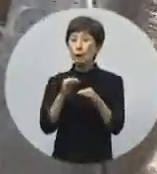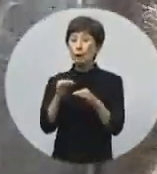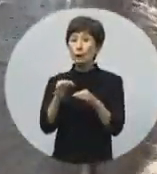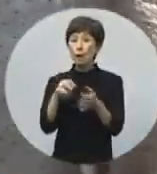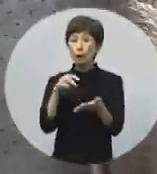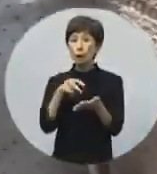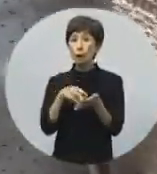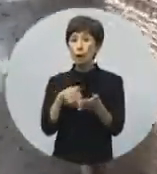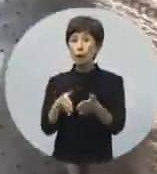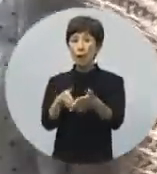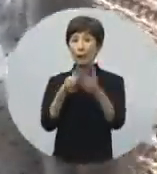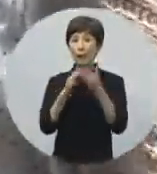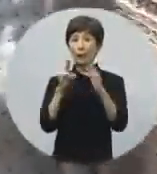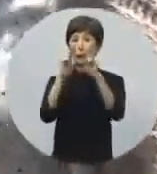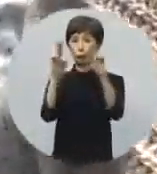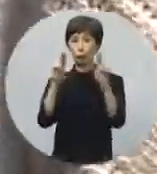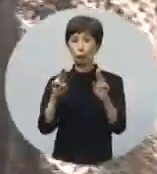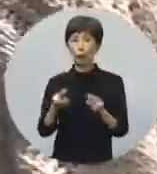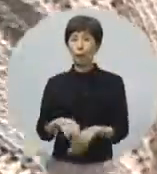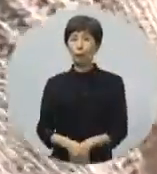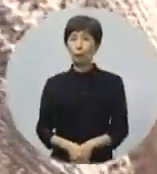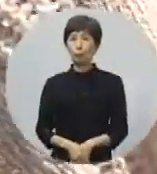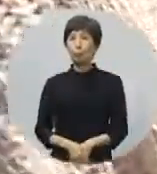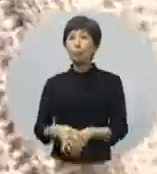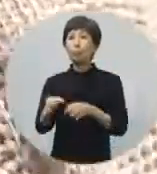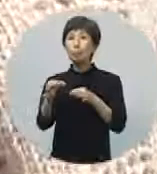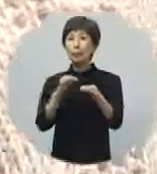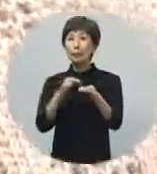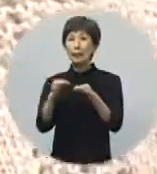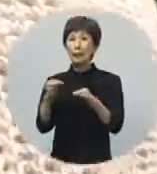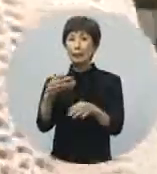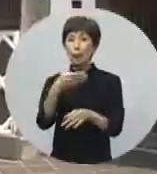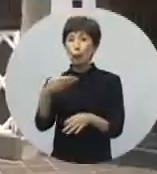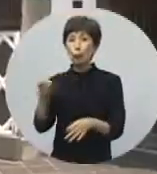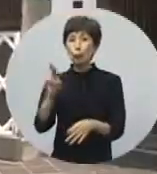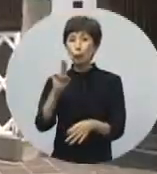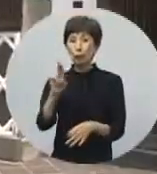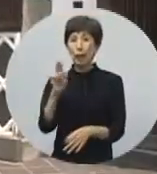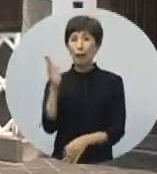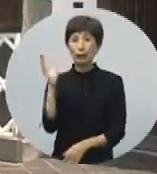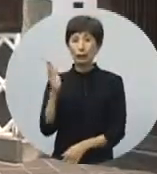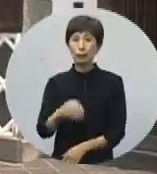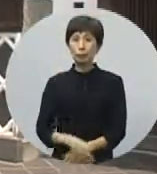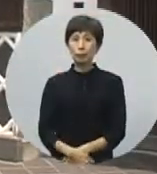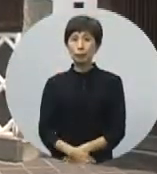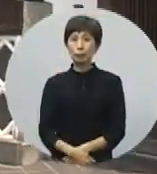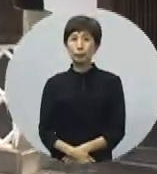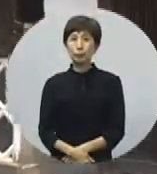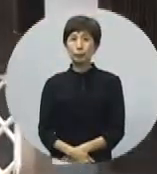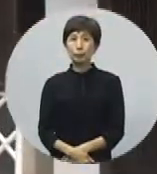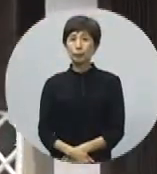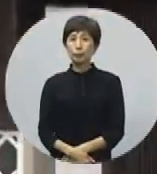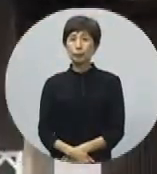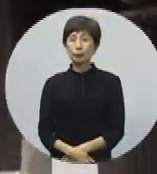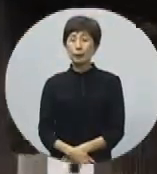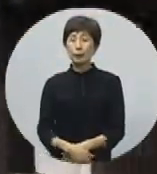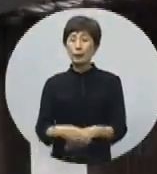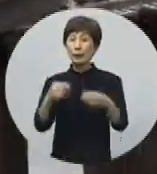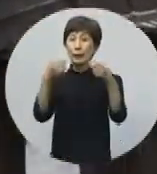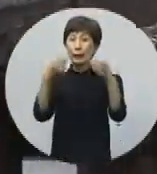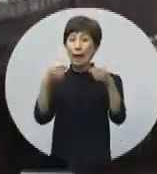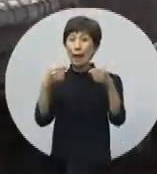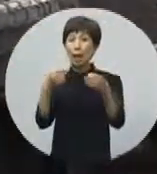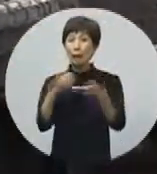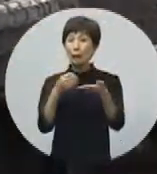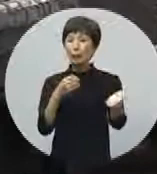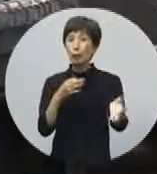からお店として建てた蔵で、うん、こういうのを店蔵って 店蔵、 はい、 こちらは紙問屋、企業屋